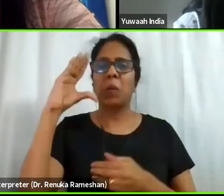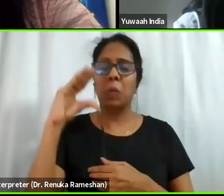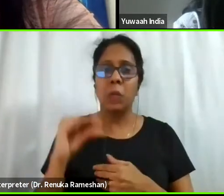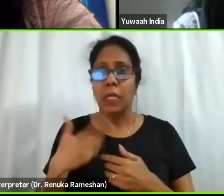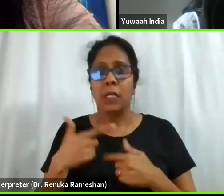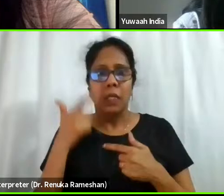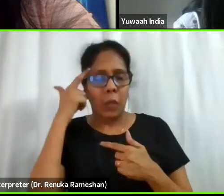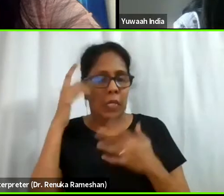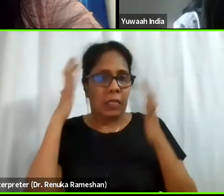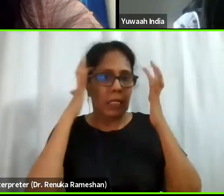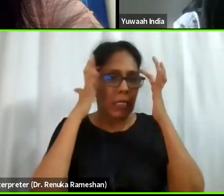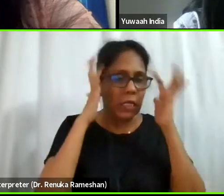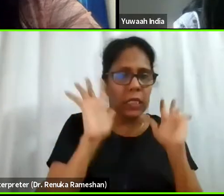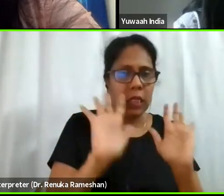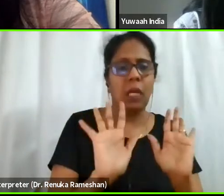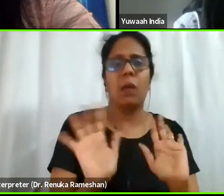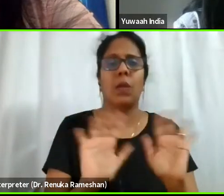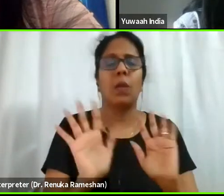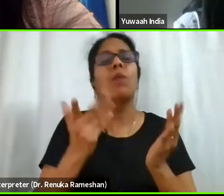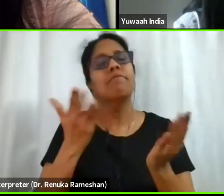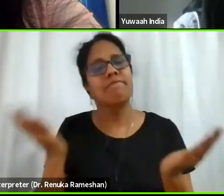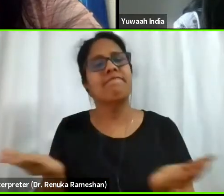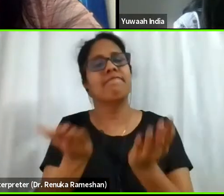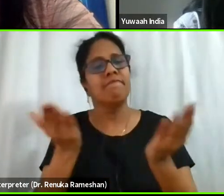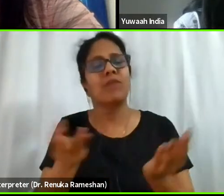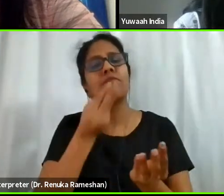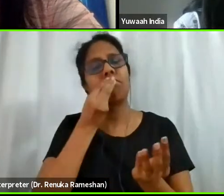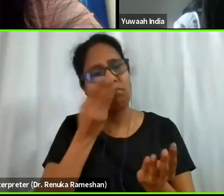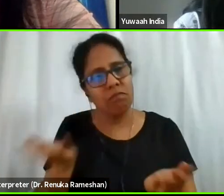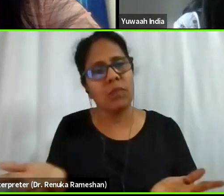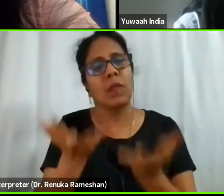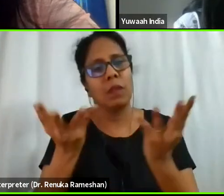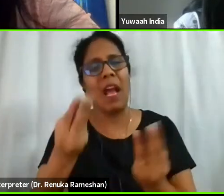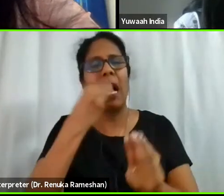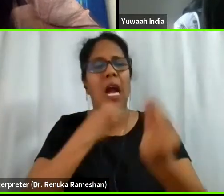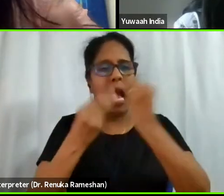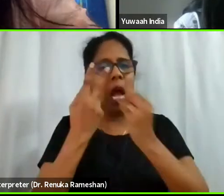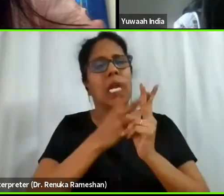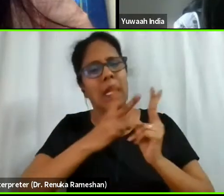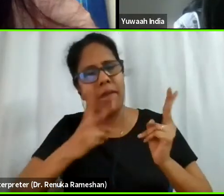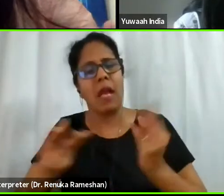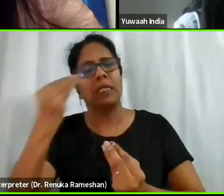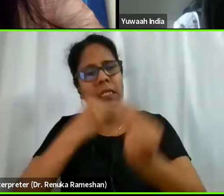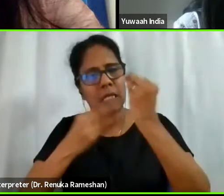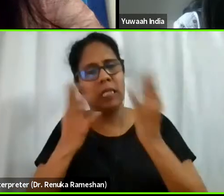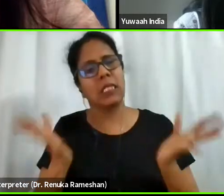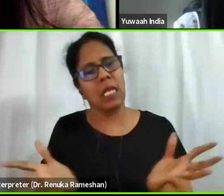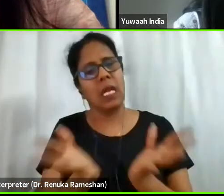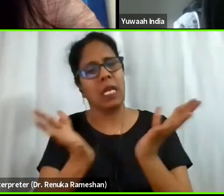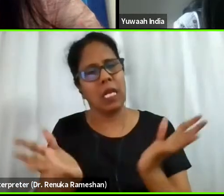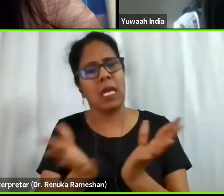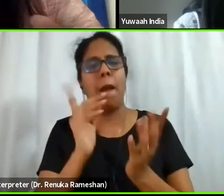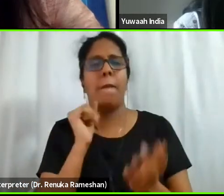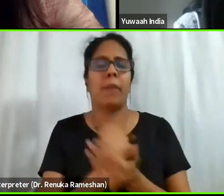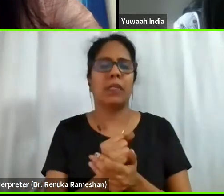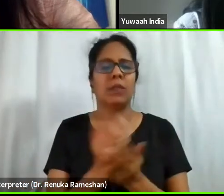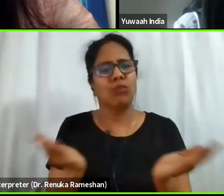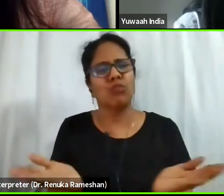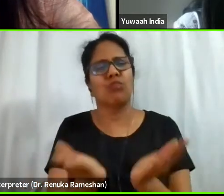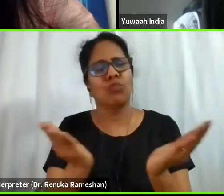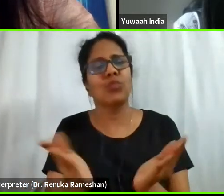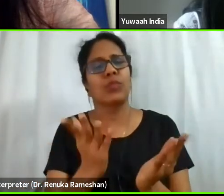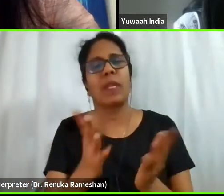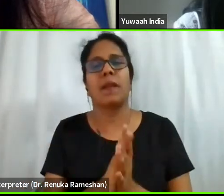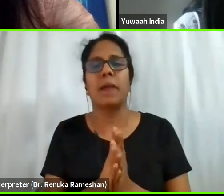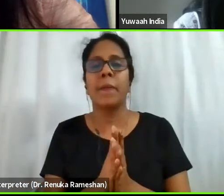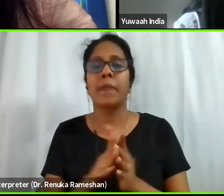खाओ ही। बट हम उसको एनकरेज कर सकते हैं फाइबर खाने के लिए। कभी कभी हम ये भी कर सकते